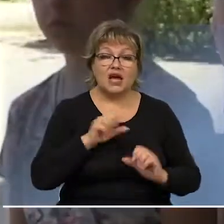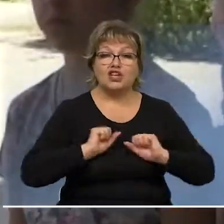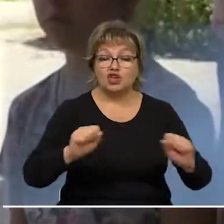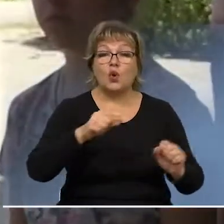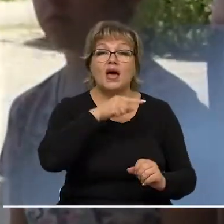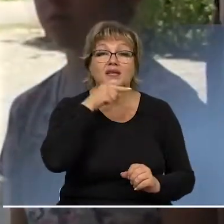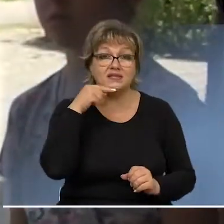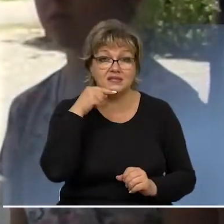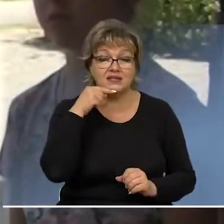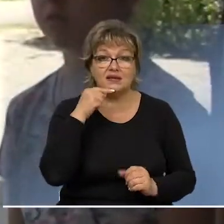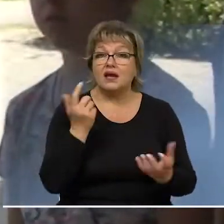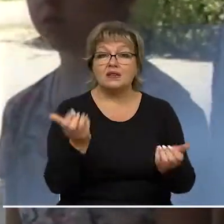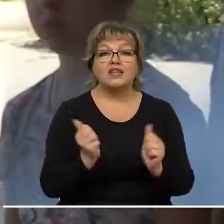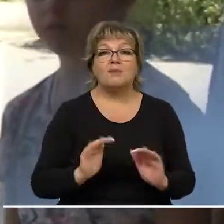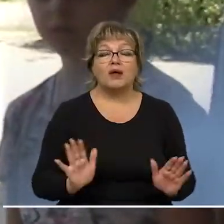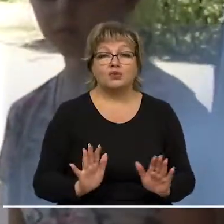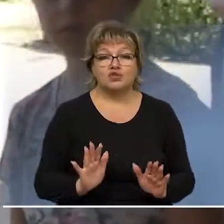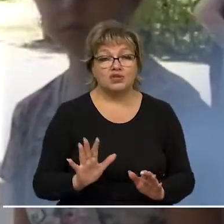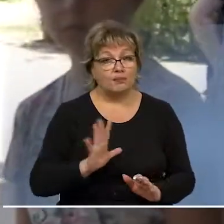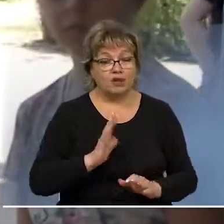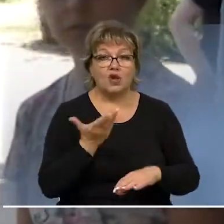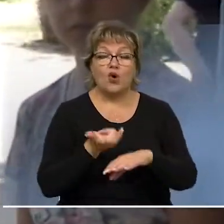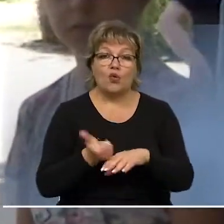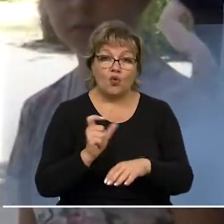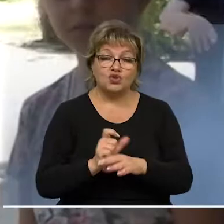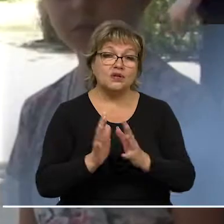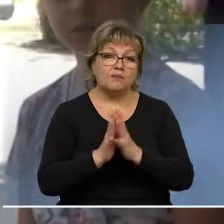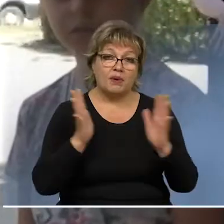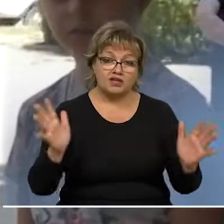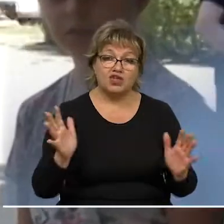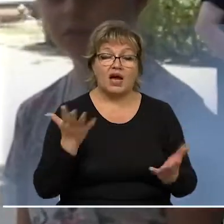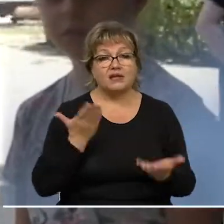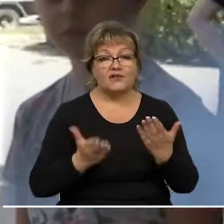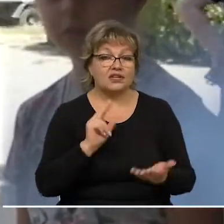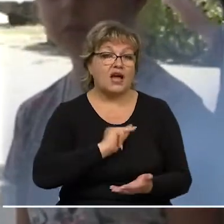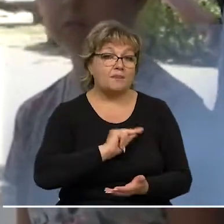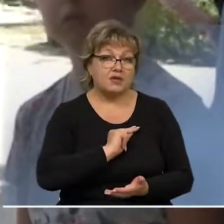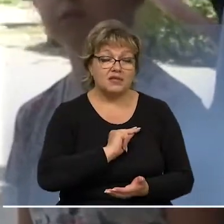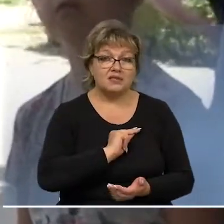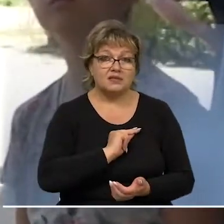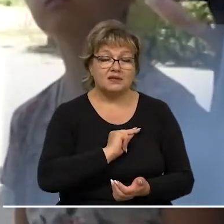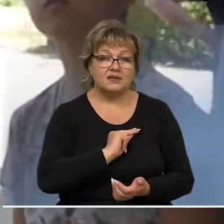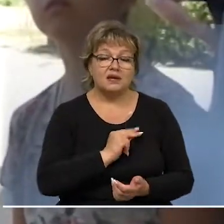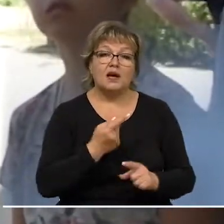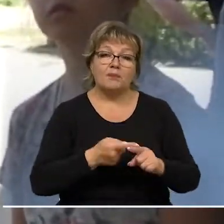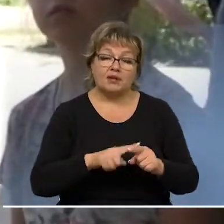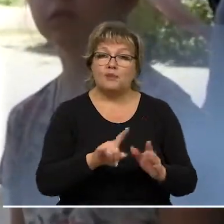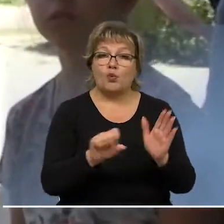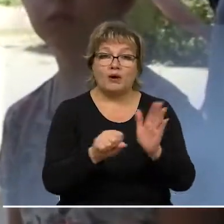метод медальных герой россии них не получится была очень большая нам операция